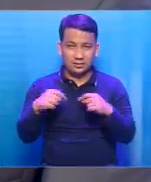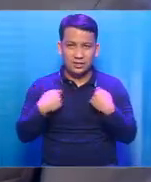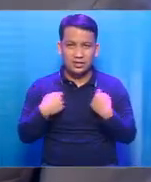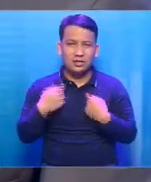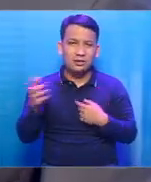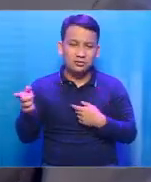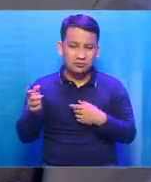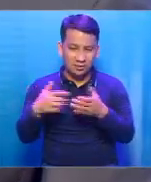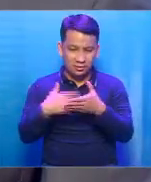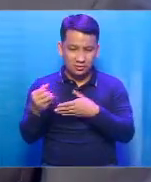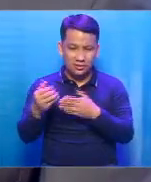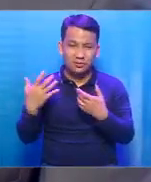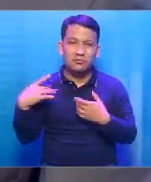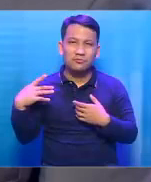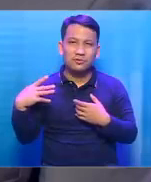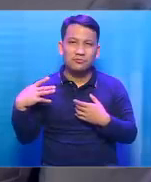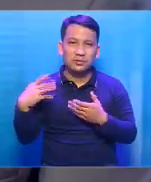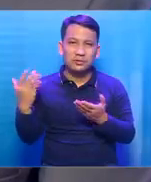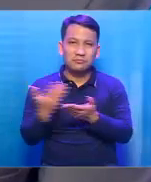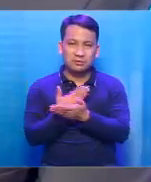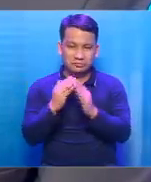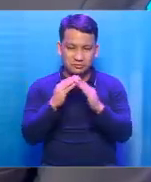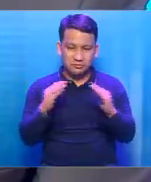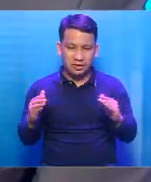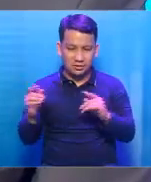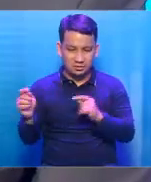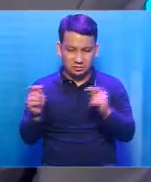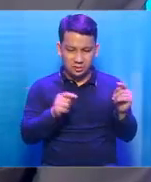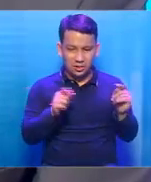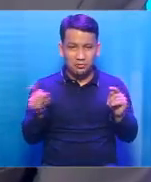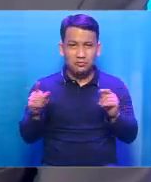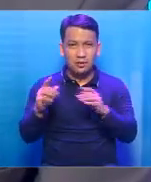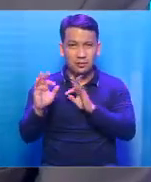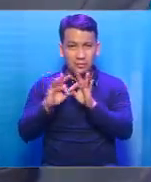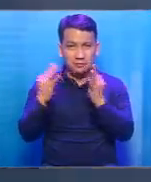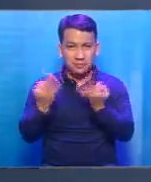Talisay, Batangas. Nasa frontline ng balita niyan si JC Cosico.